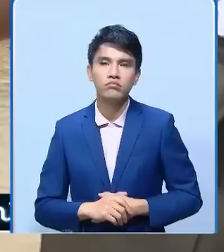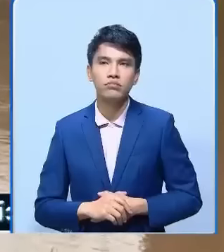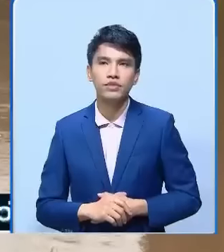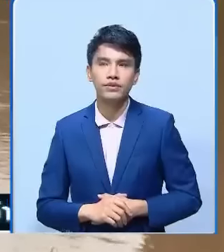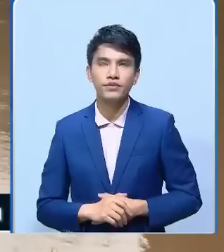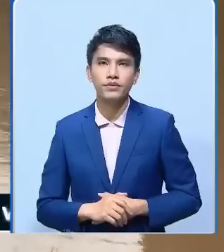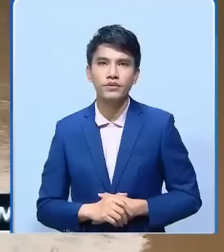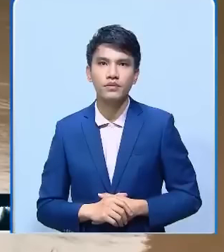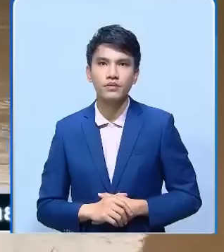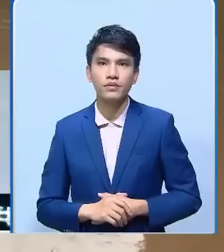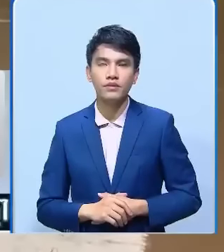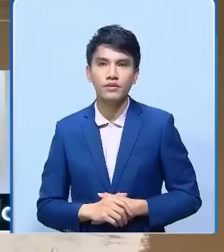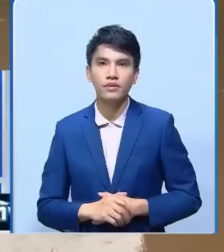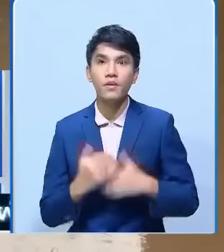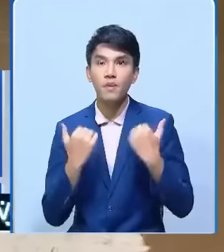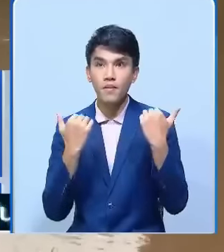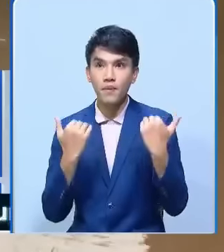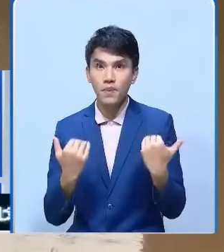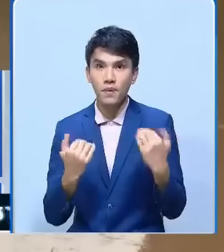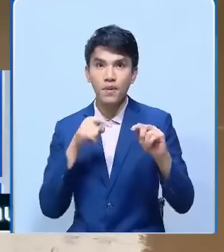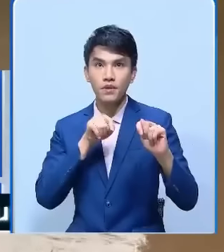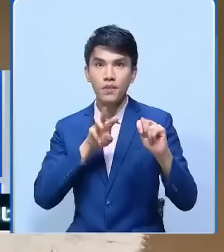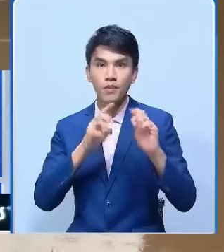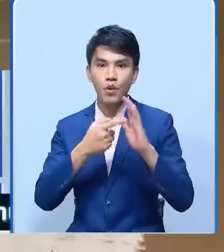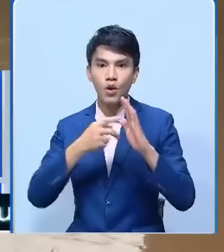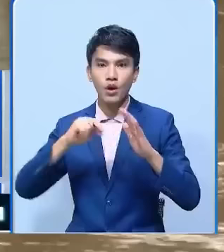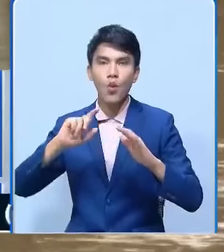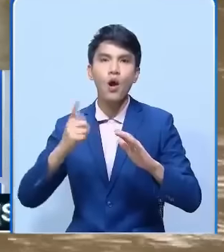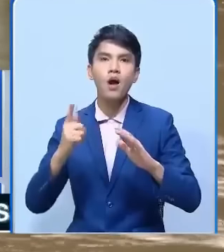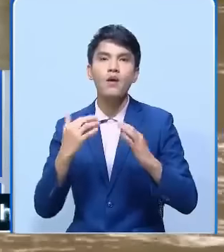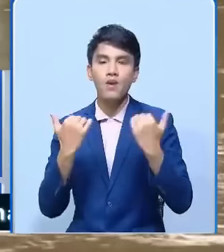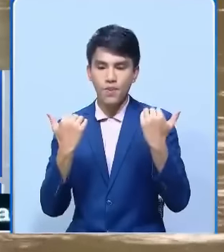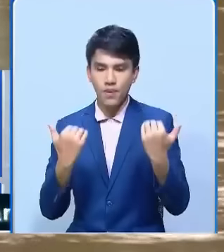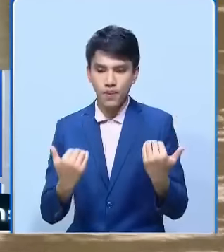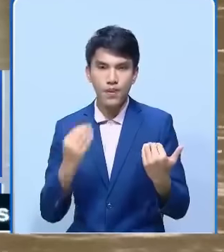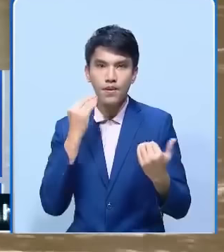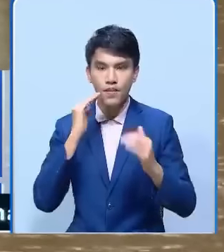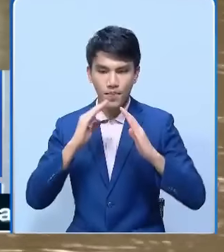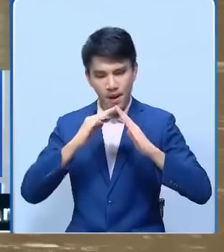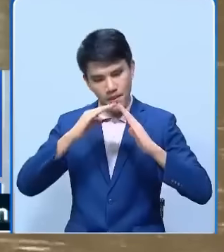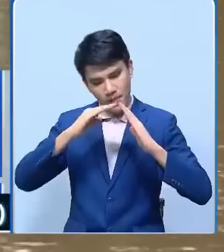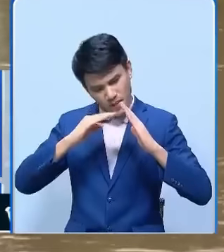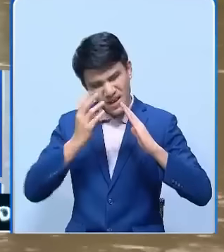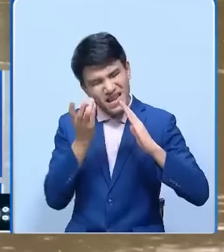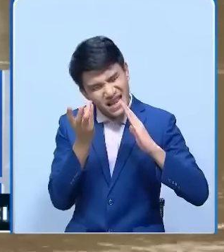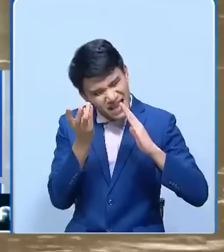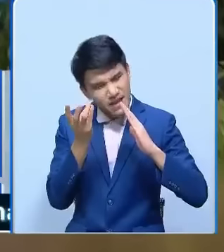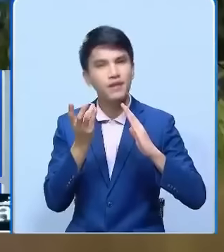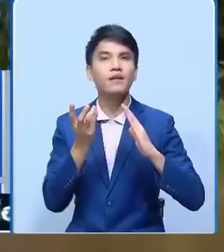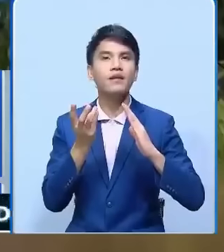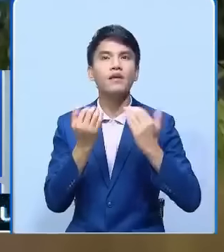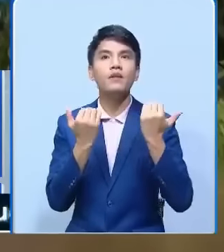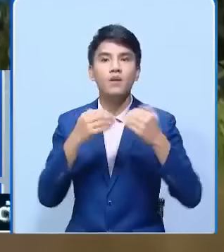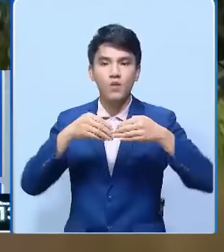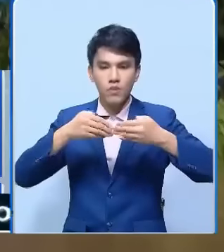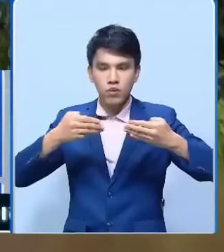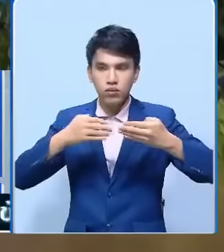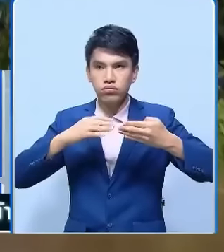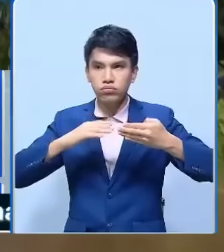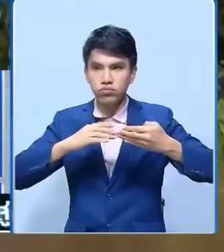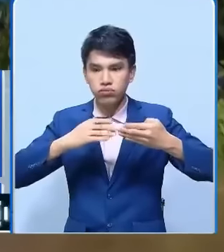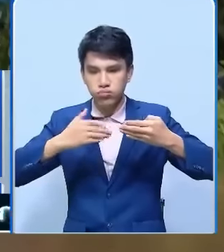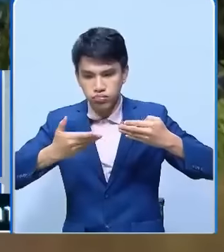ด้านสถานการณ์น้ำท่วมนะครับในตำบลวังทองอำเภอศรีสำโรงวันนี้ระดับน้ำในหมู่บ้านลดลงเล็กน้อยครับหลังพื้นที่ด้านบนมีผนังกั้นน้ำแตกกว่า10จุด